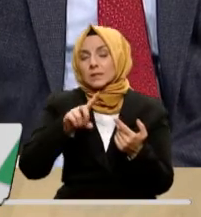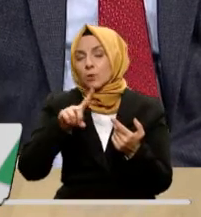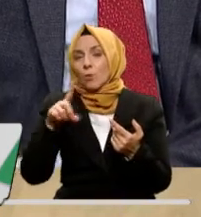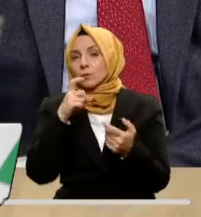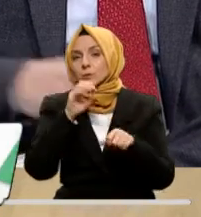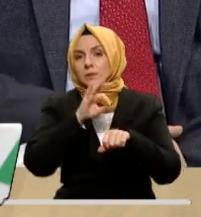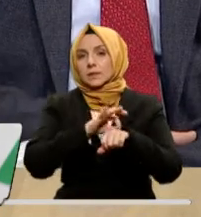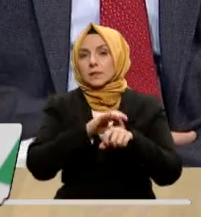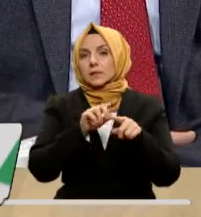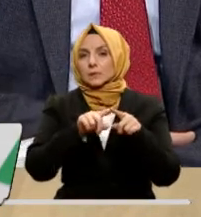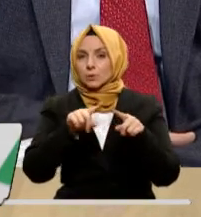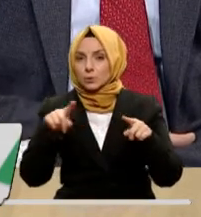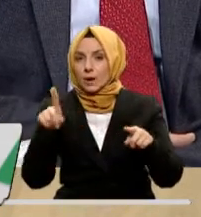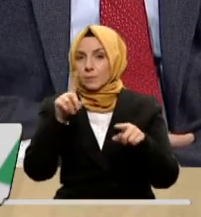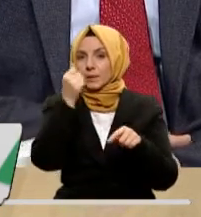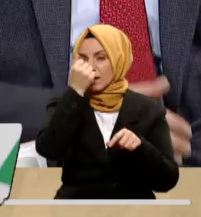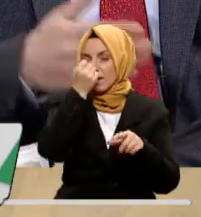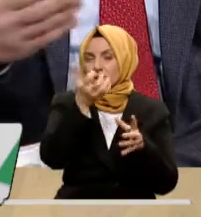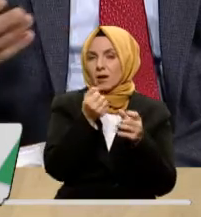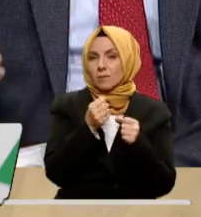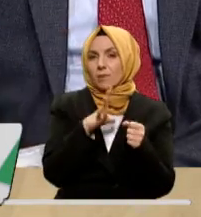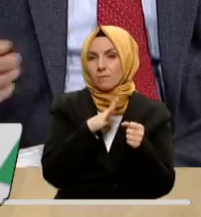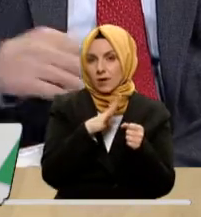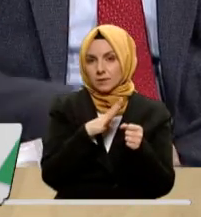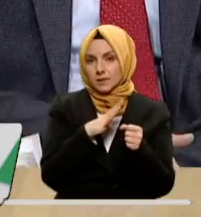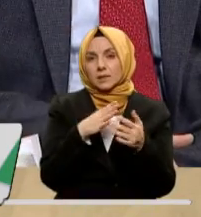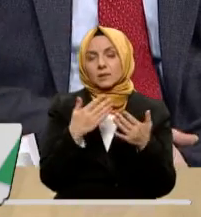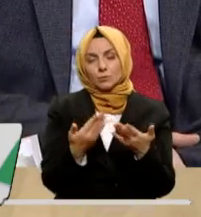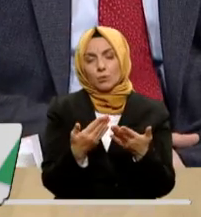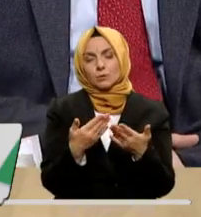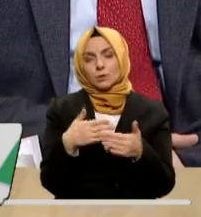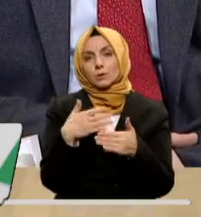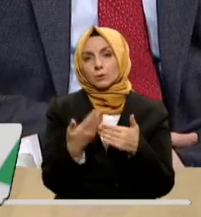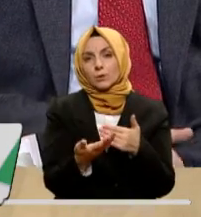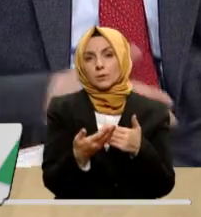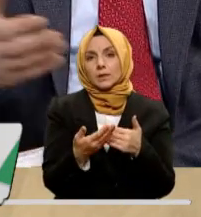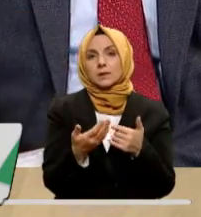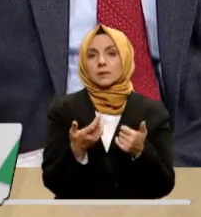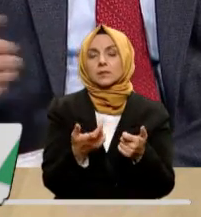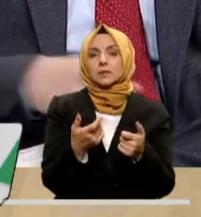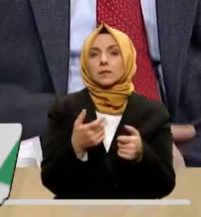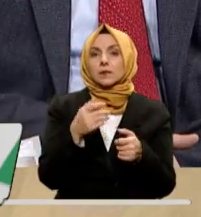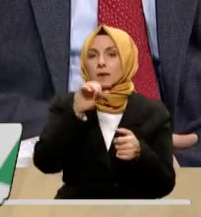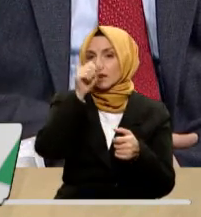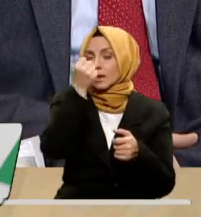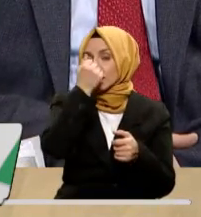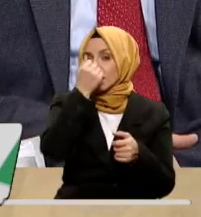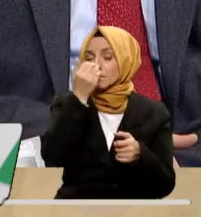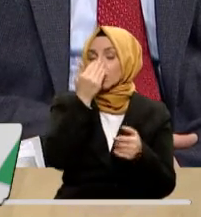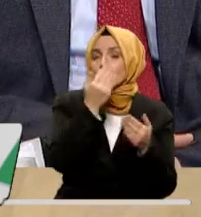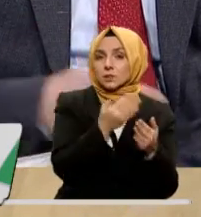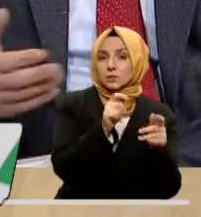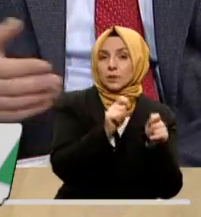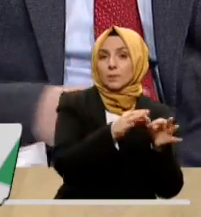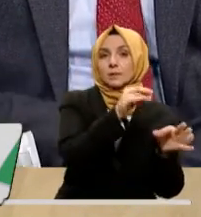başımızı dinlendiririz 10-15 dakika işte mineralli su maden suyu Kızılay Maden suyu ve şekerli birkaç